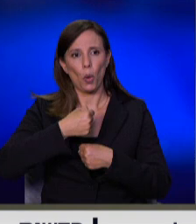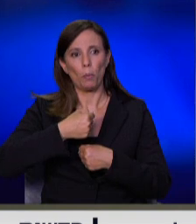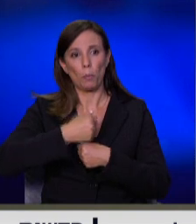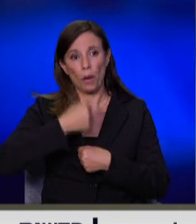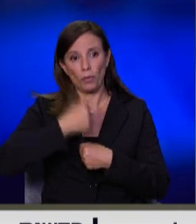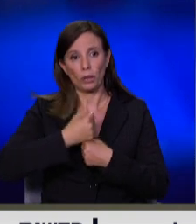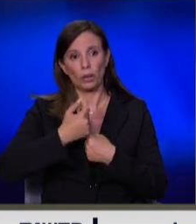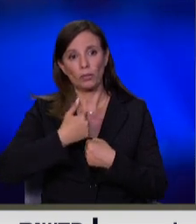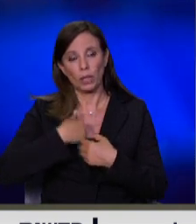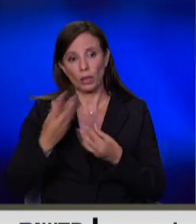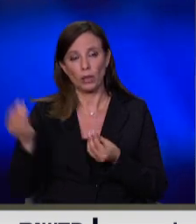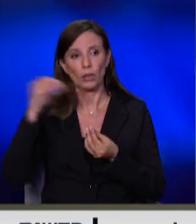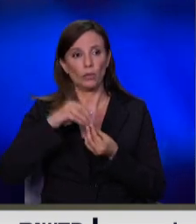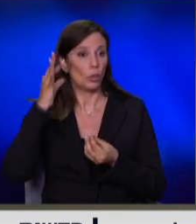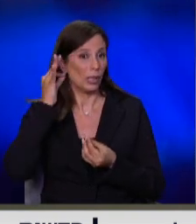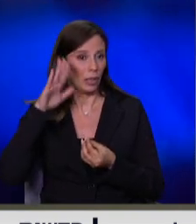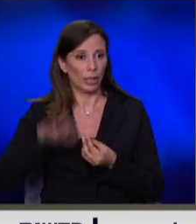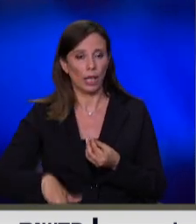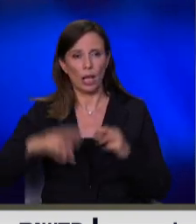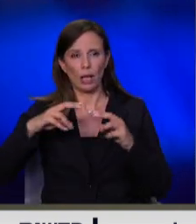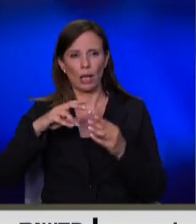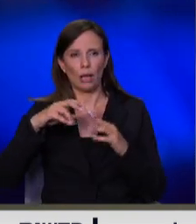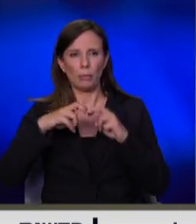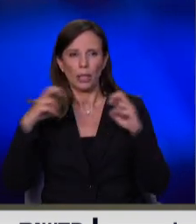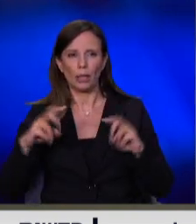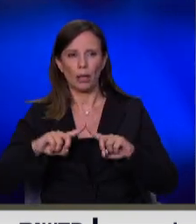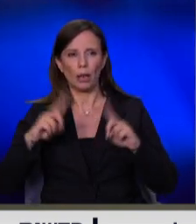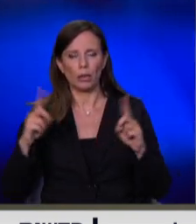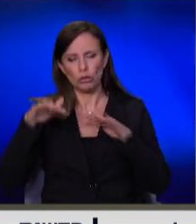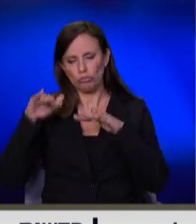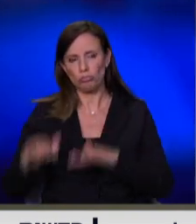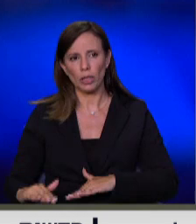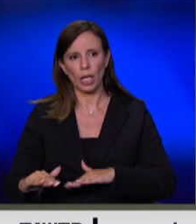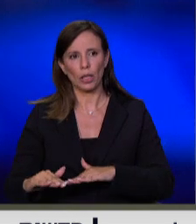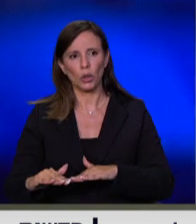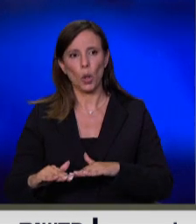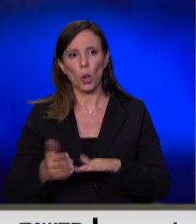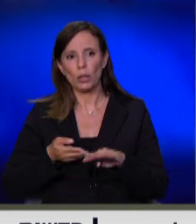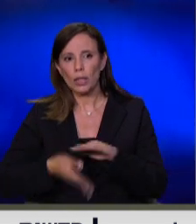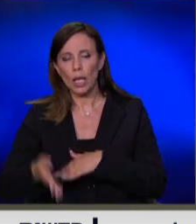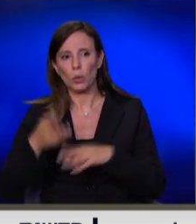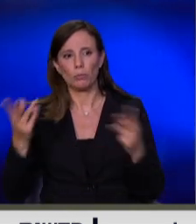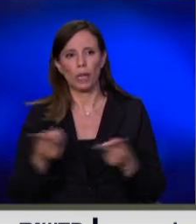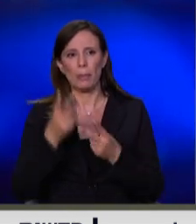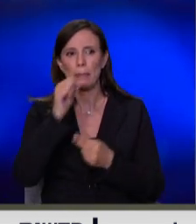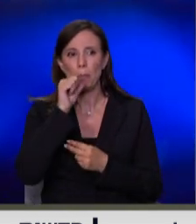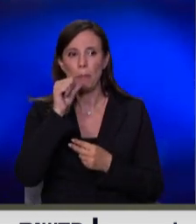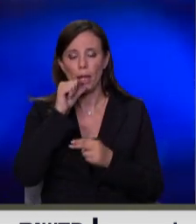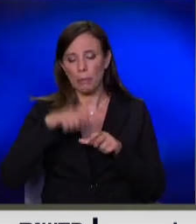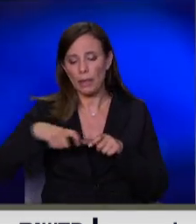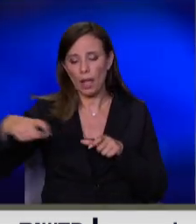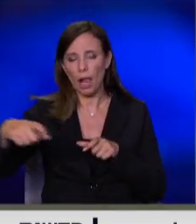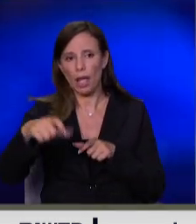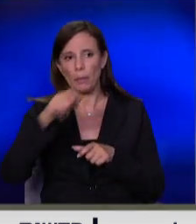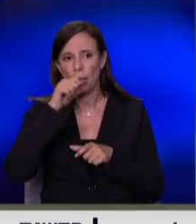а мы еще с девочкой из другого какого-то города, мы маленькие, мы вышли набирать водичку в